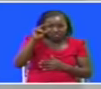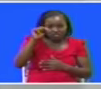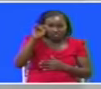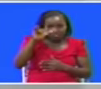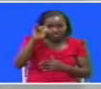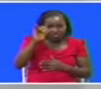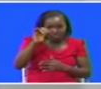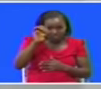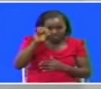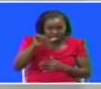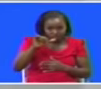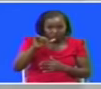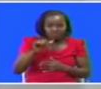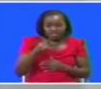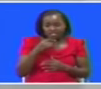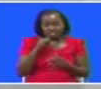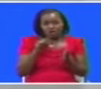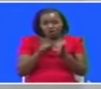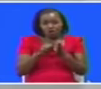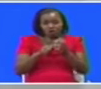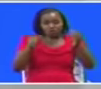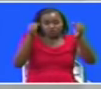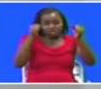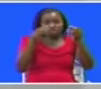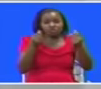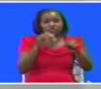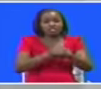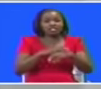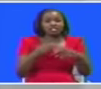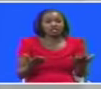hili la mgomo na namna ambavyo suluhu itapatikana. Katika taarifa zaidi, mtazamaji.